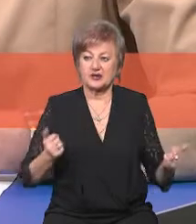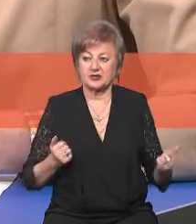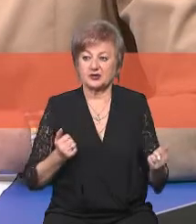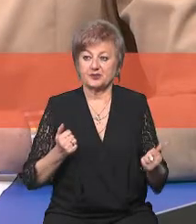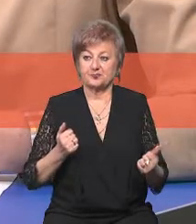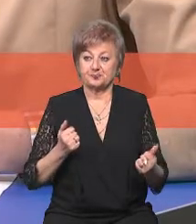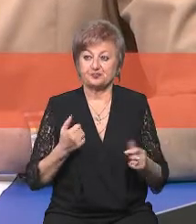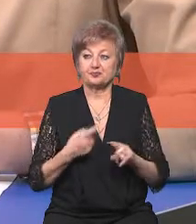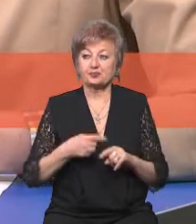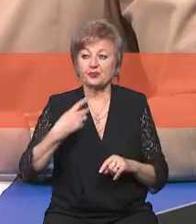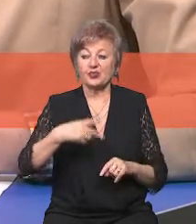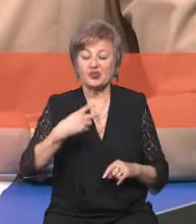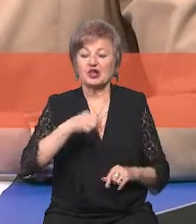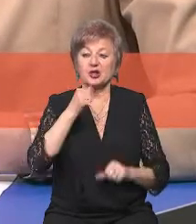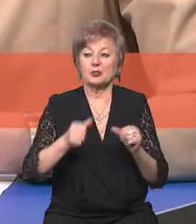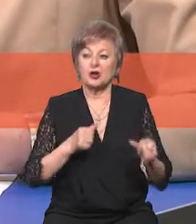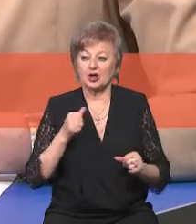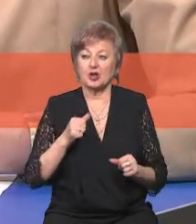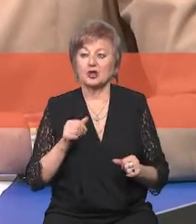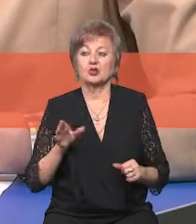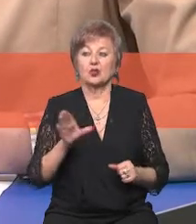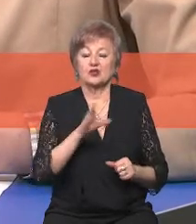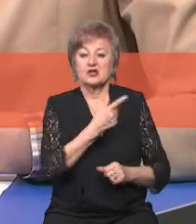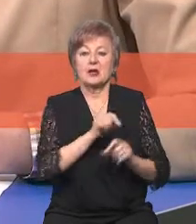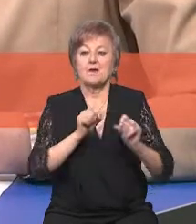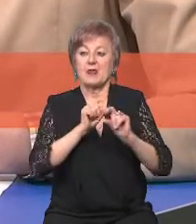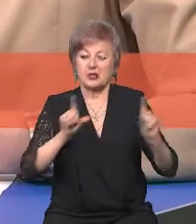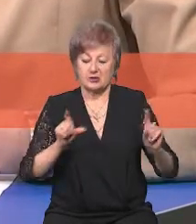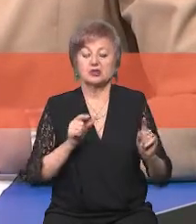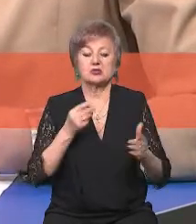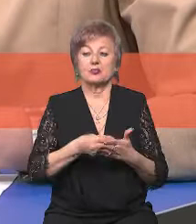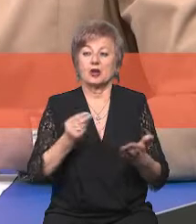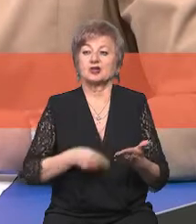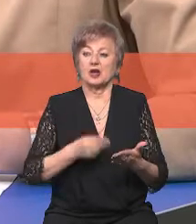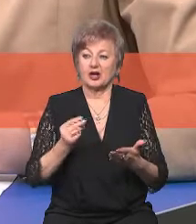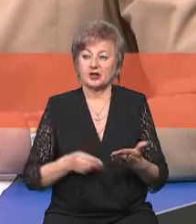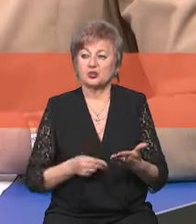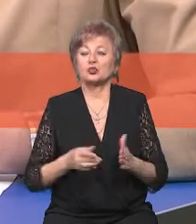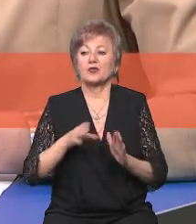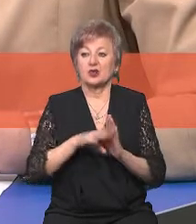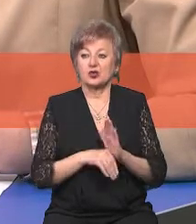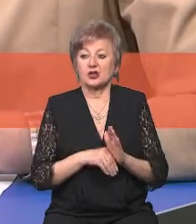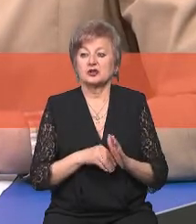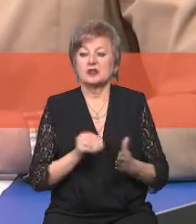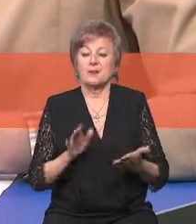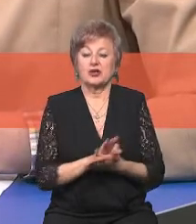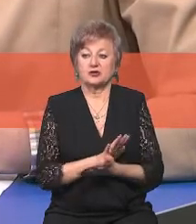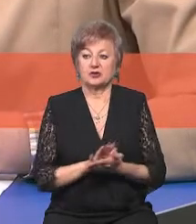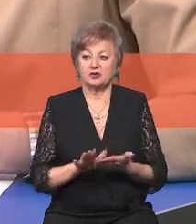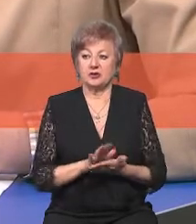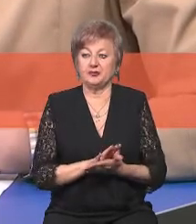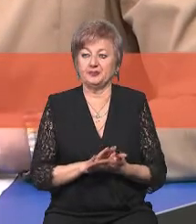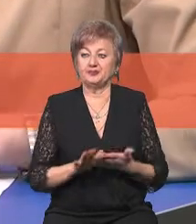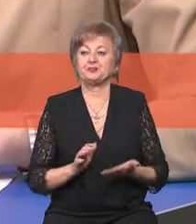держави. І в 2020 році в усіх закладах, яких буде контракт з НСЗУ, також буде вивішена інформація, що є безкоштовно, щоб пацієнт